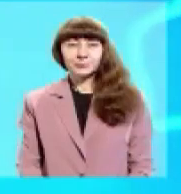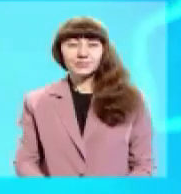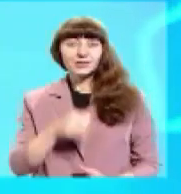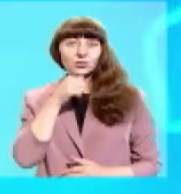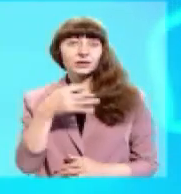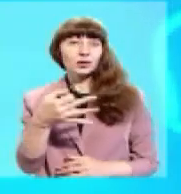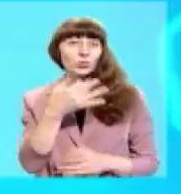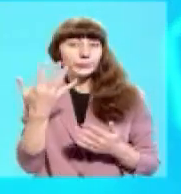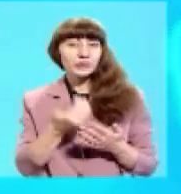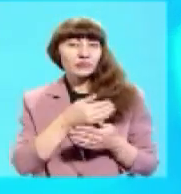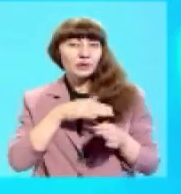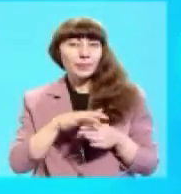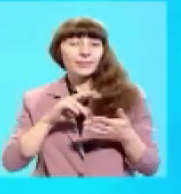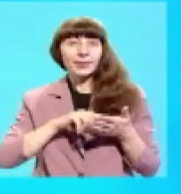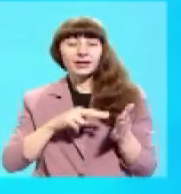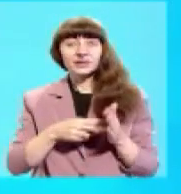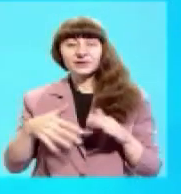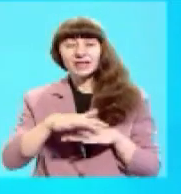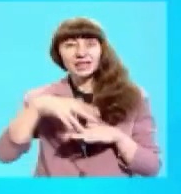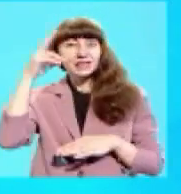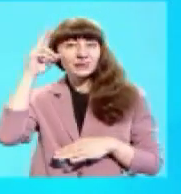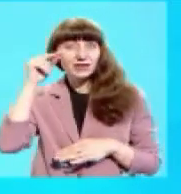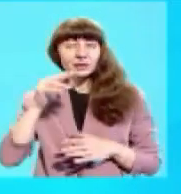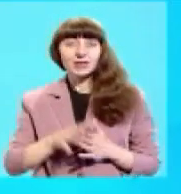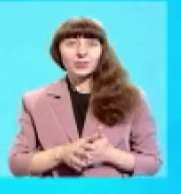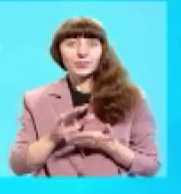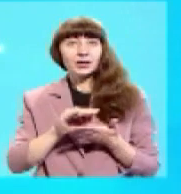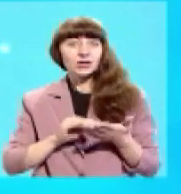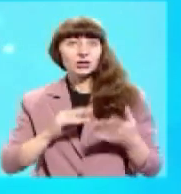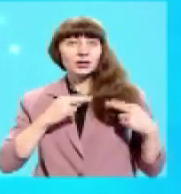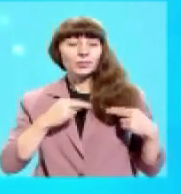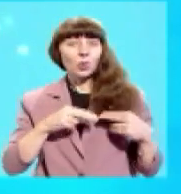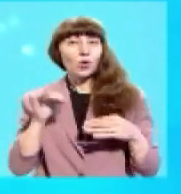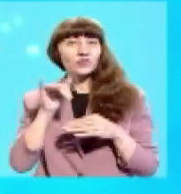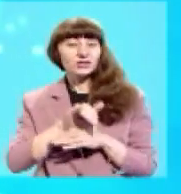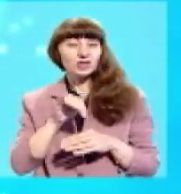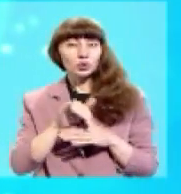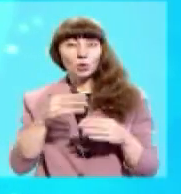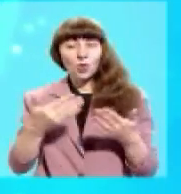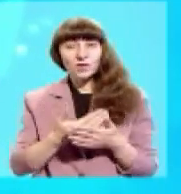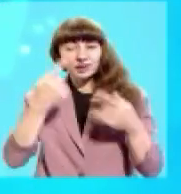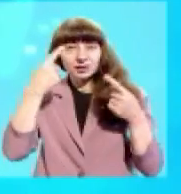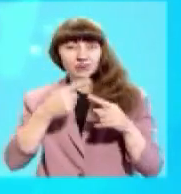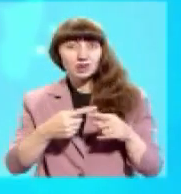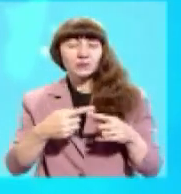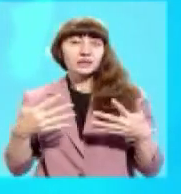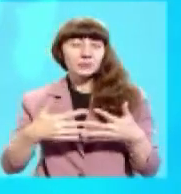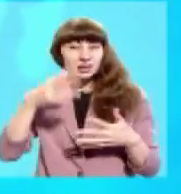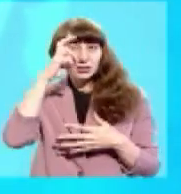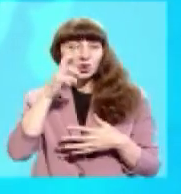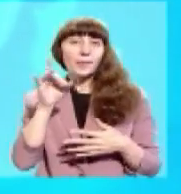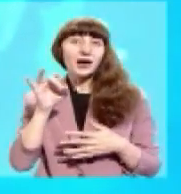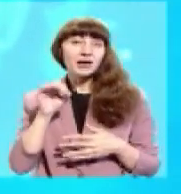Кустанайской области успешно реализуются проекты в сфере цифровизации. Продолжается работа по внедрению новых технологий в систему